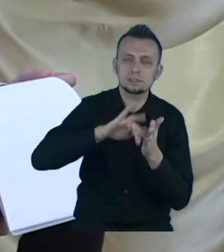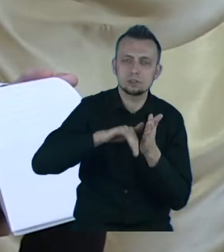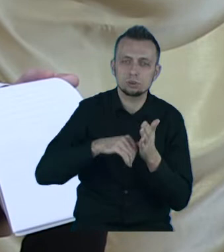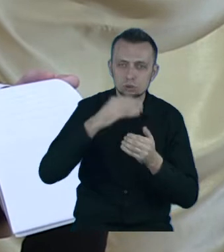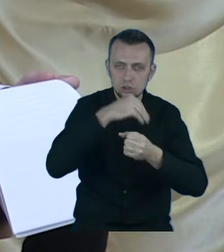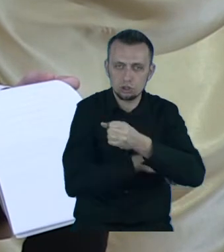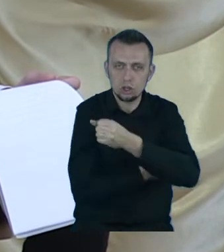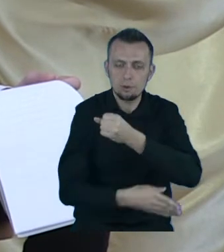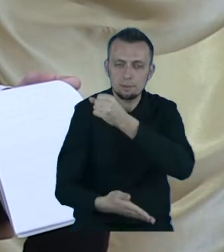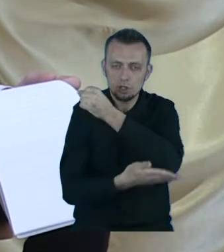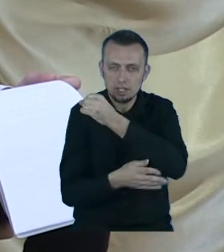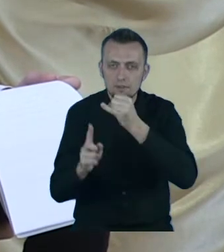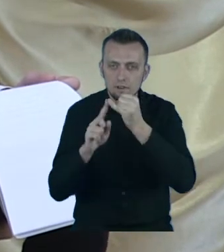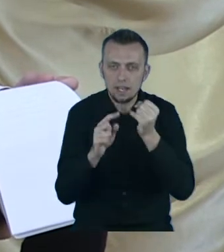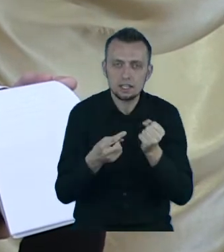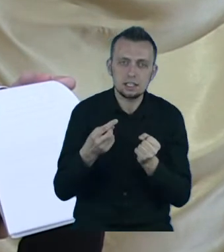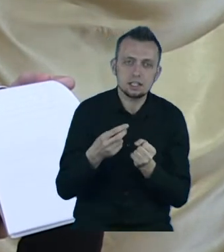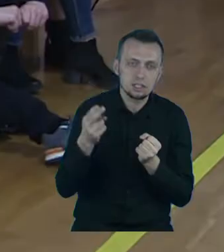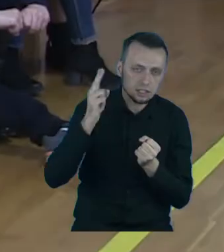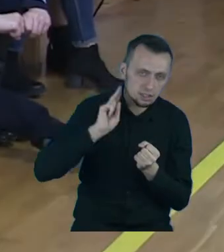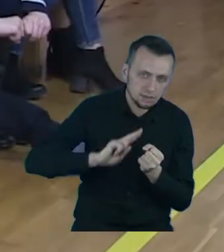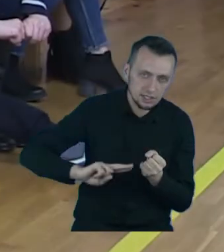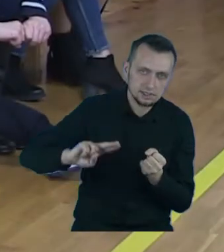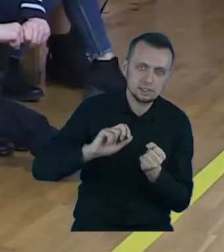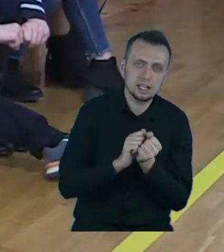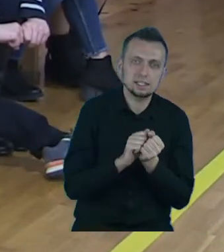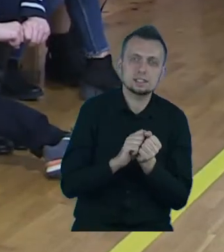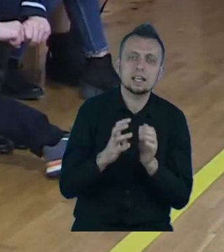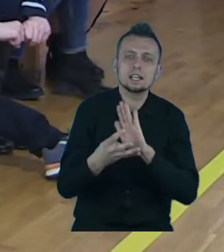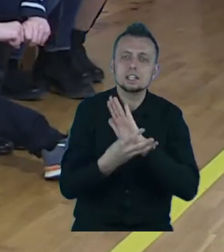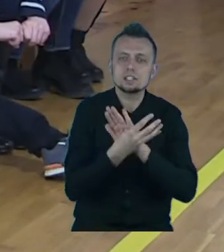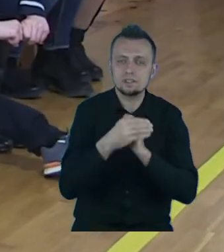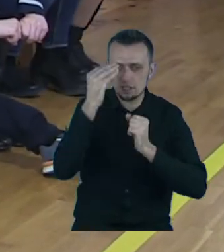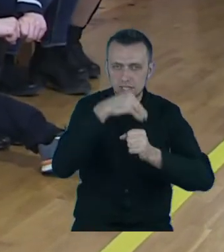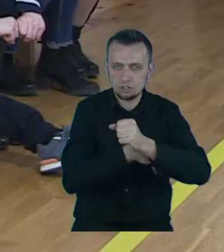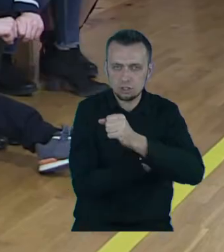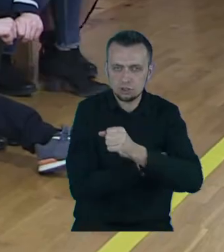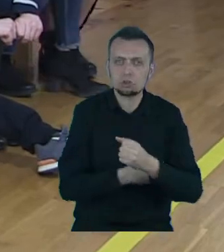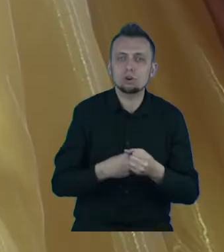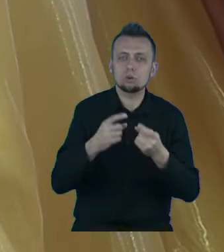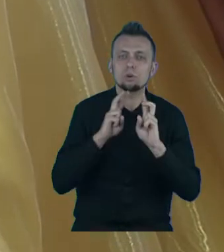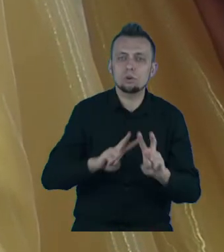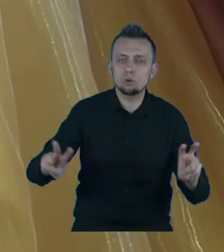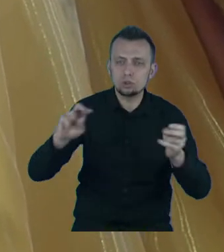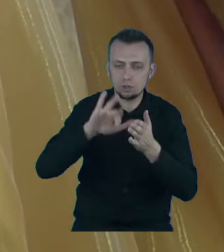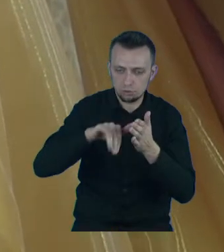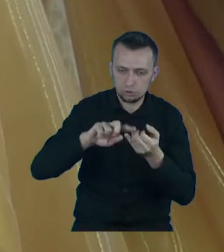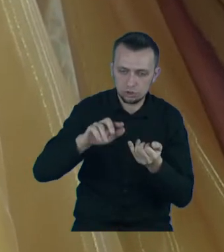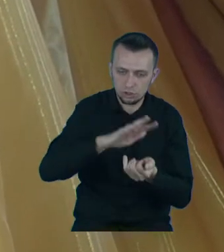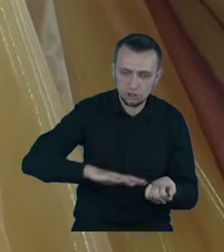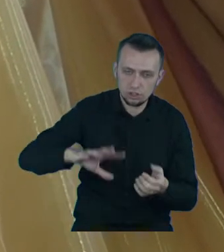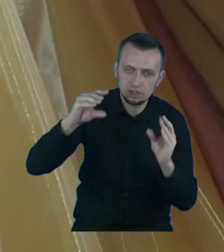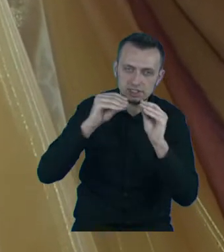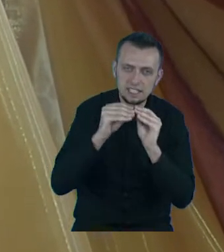tym roku wzięło udział aż 19 szkół z miasta Kutna i okolic, co daje nam